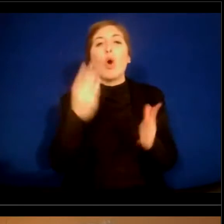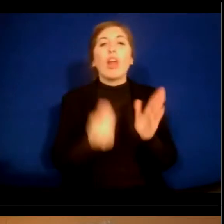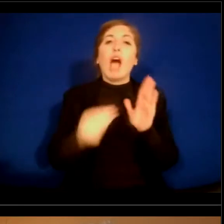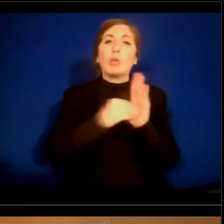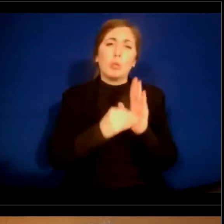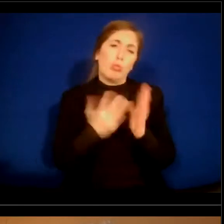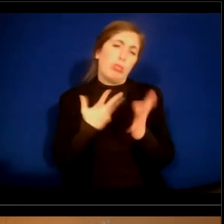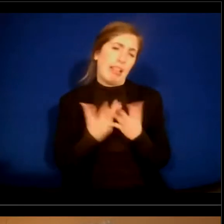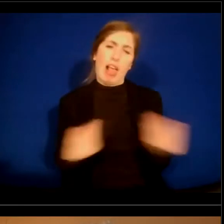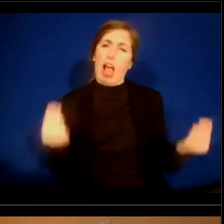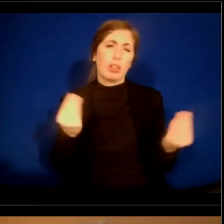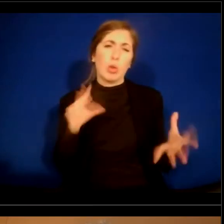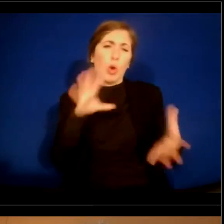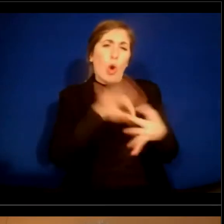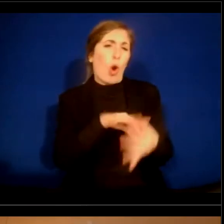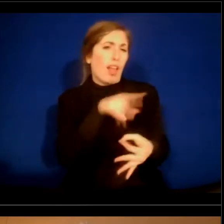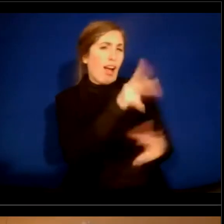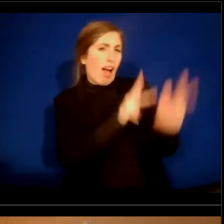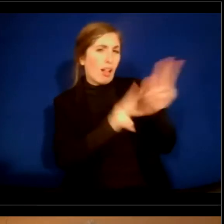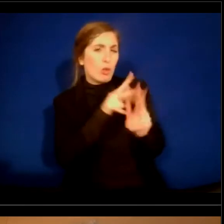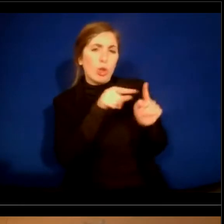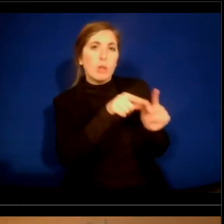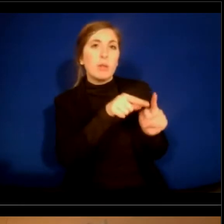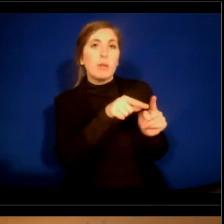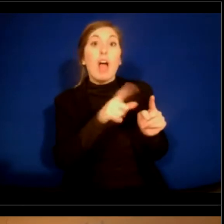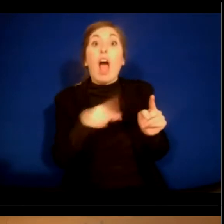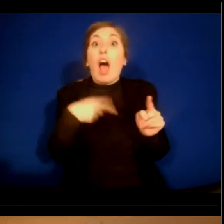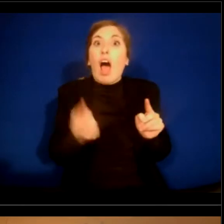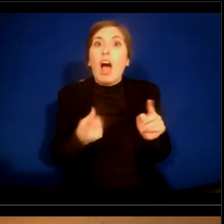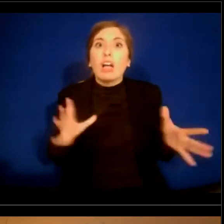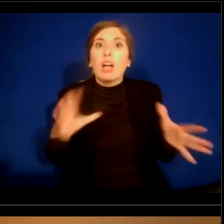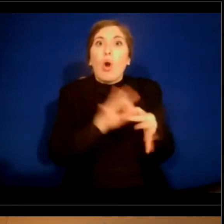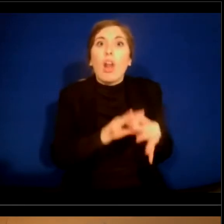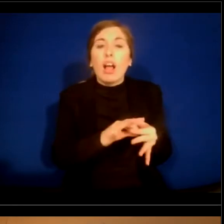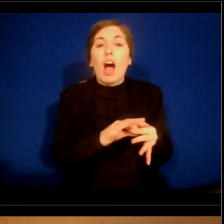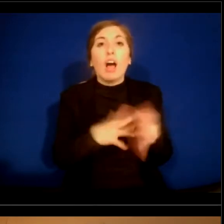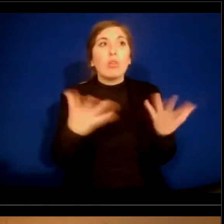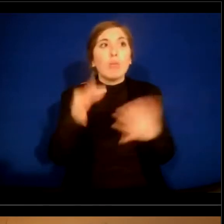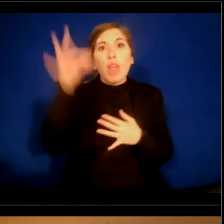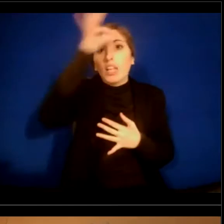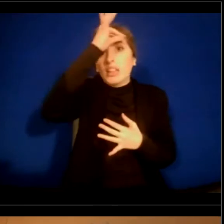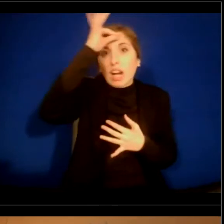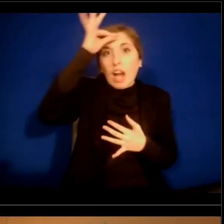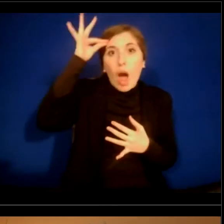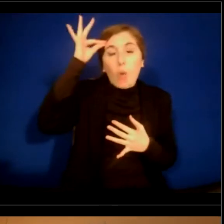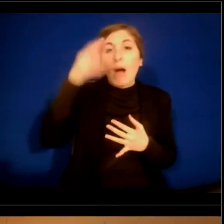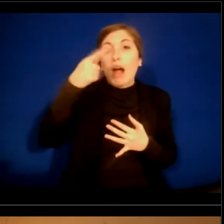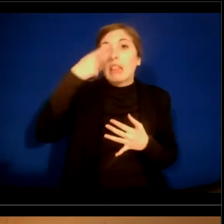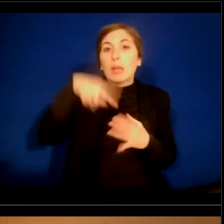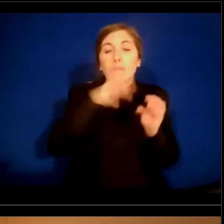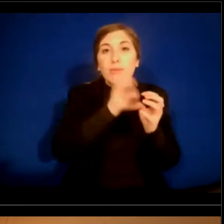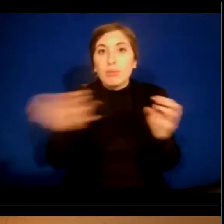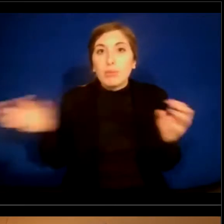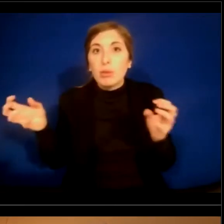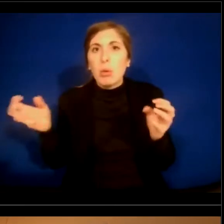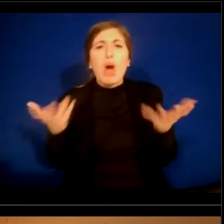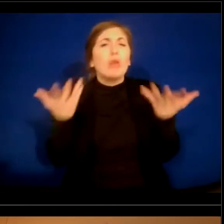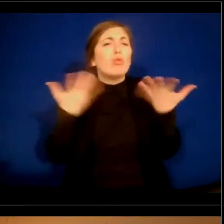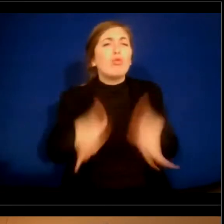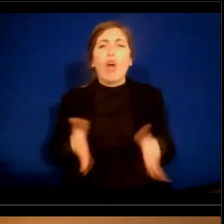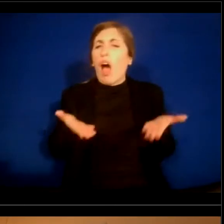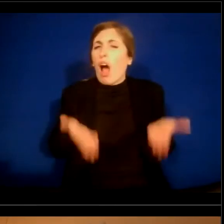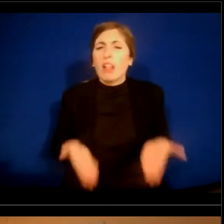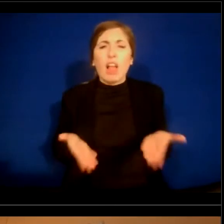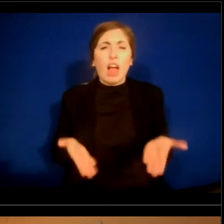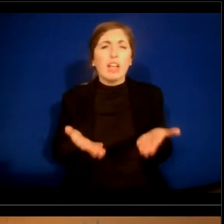detto, anche rispetto ai vari tipi di traumatizzazioni con i quali noi già ci troviamo ad avere a che